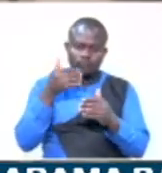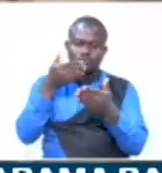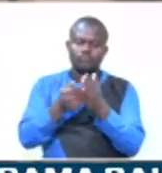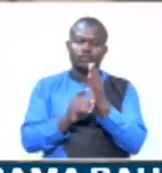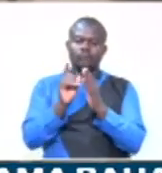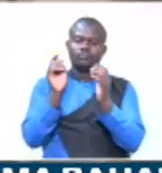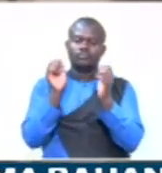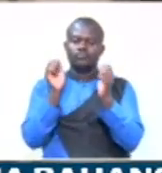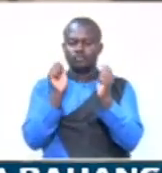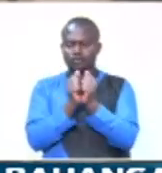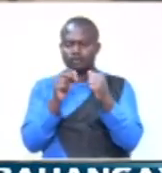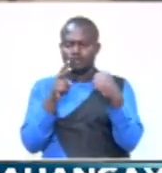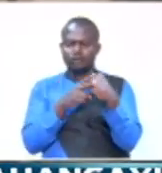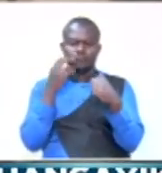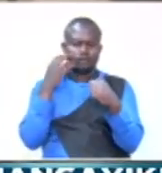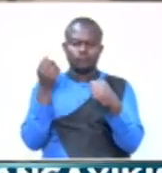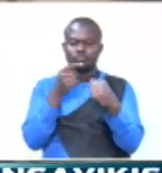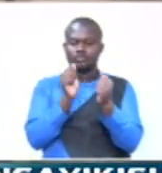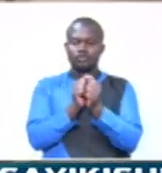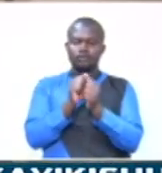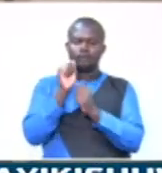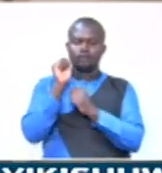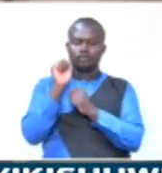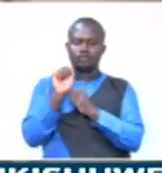itariki 17 z'ukwezi gutaha kwa